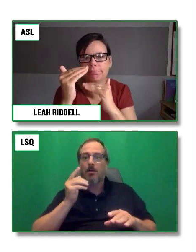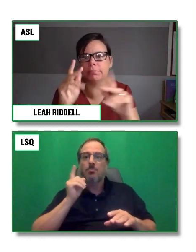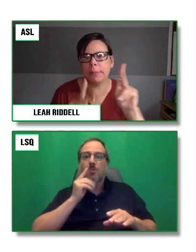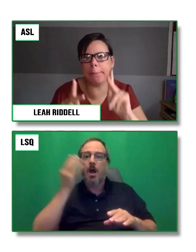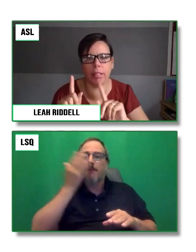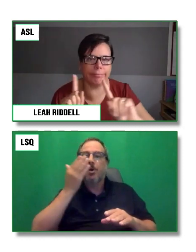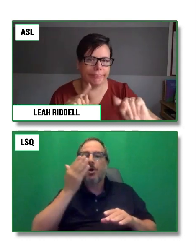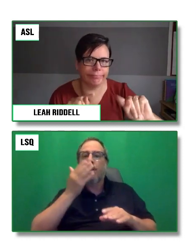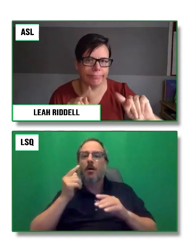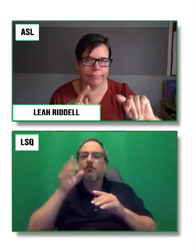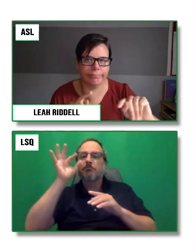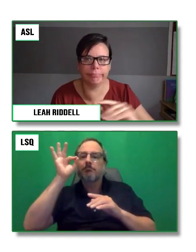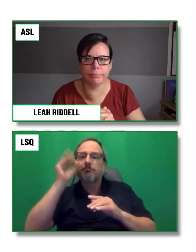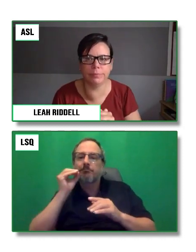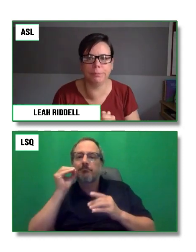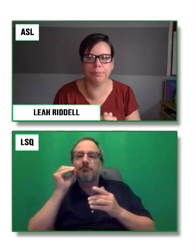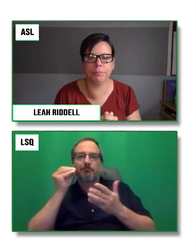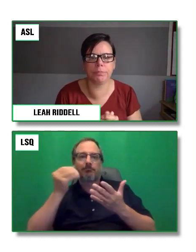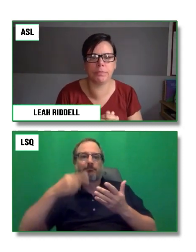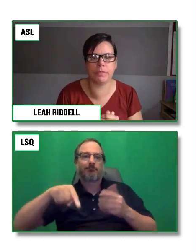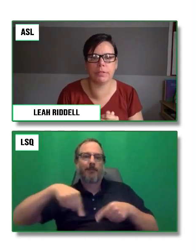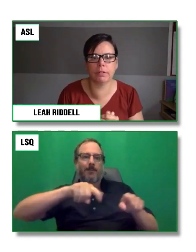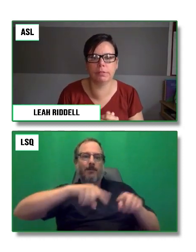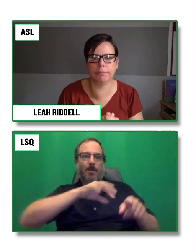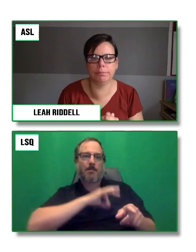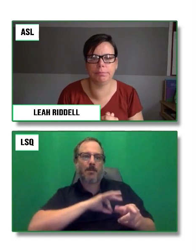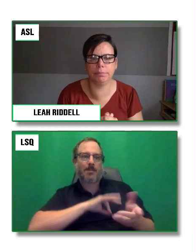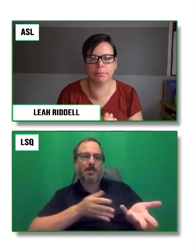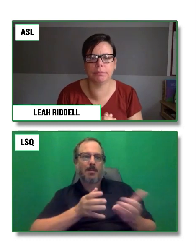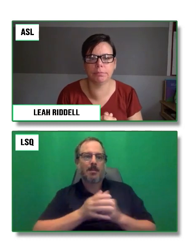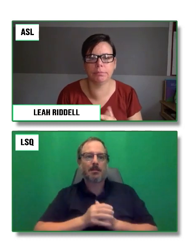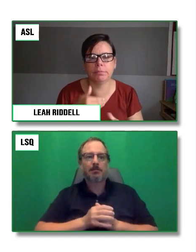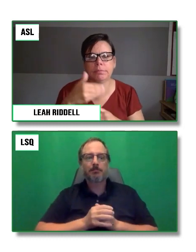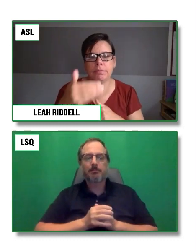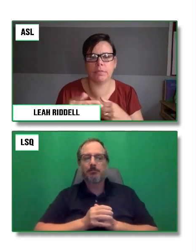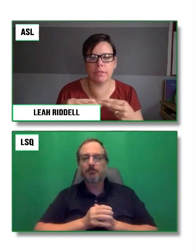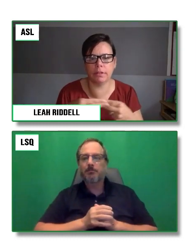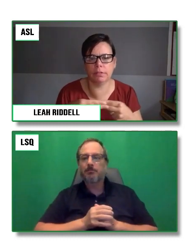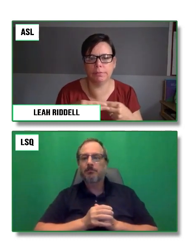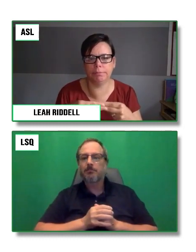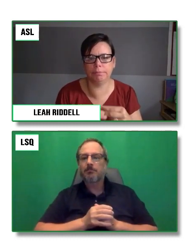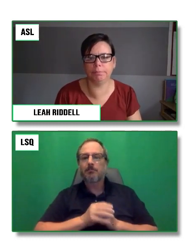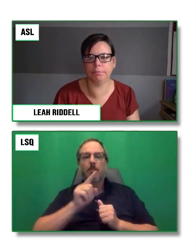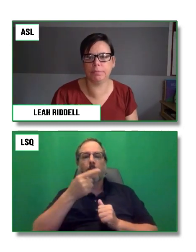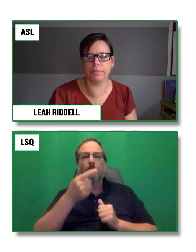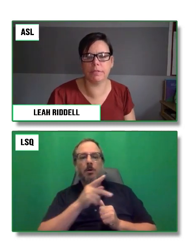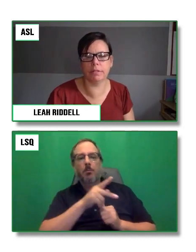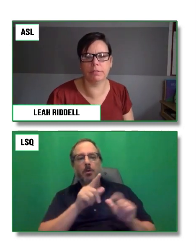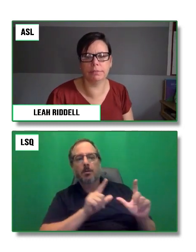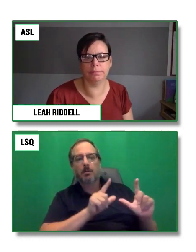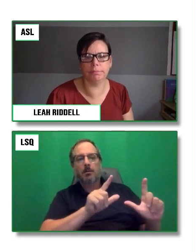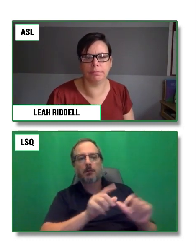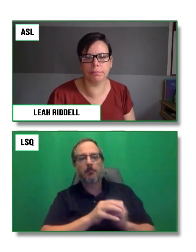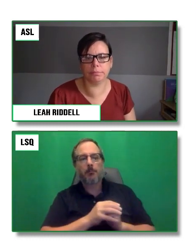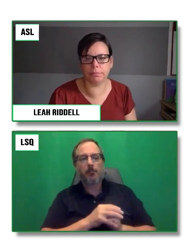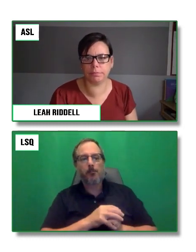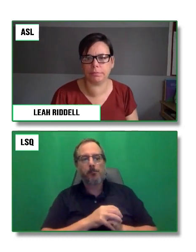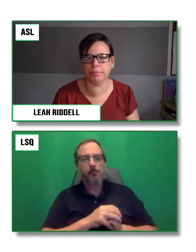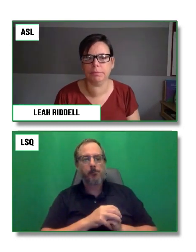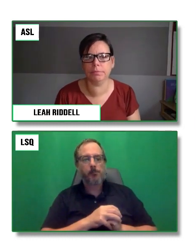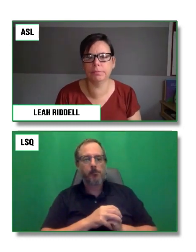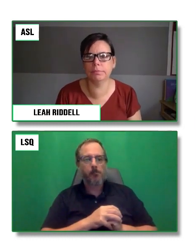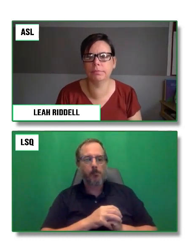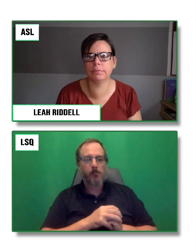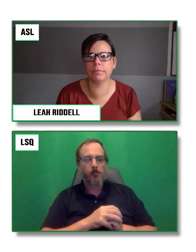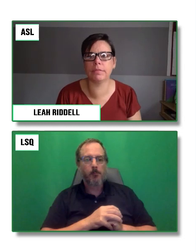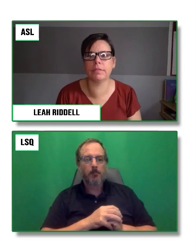C'est un excellent élément d'accès pour les personnes malvoyantes ou des personnes qui ont des déficiences visuelles ou une vision limitée qui